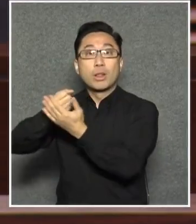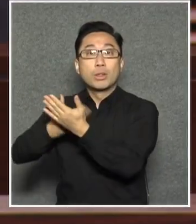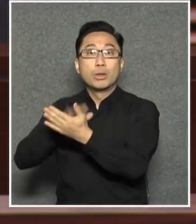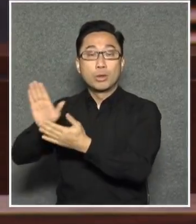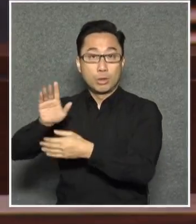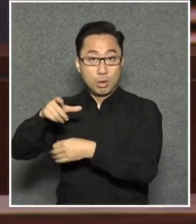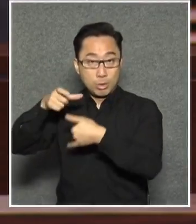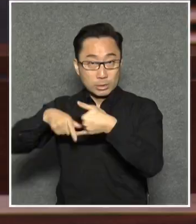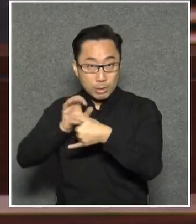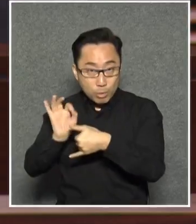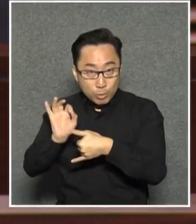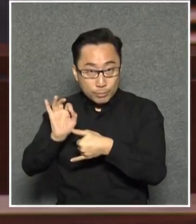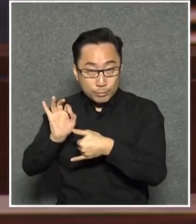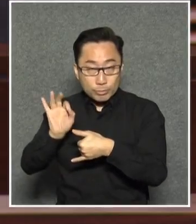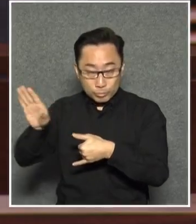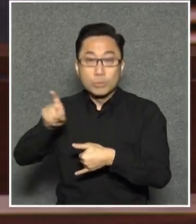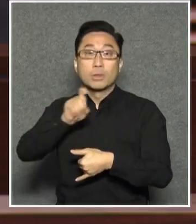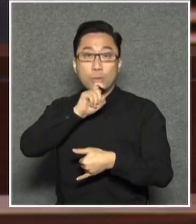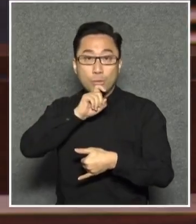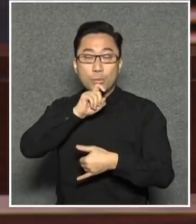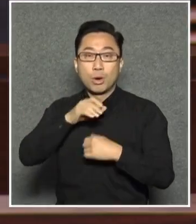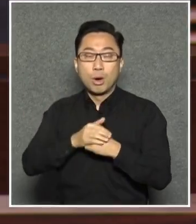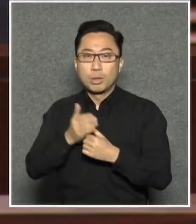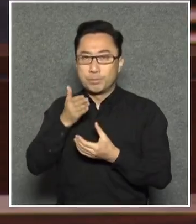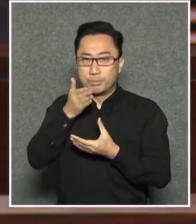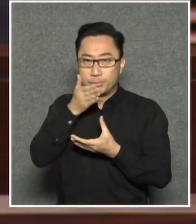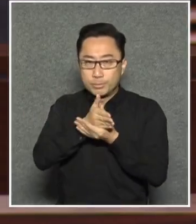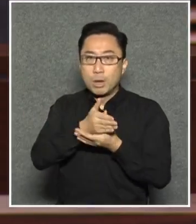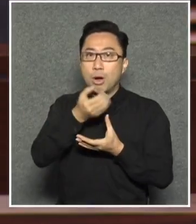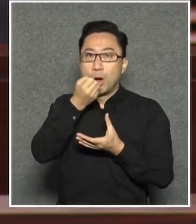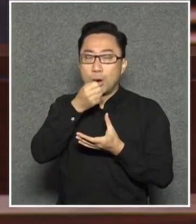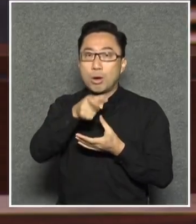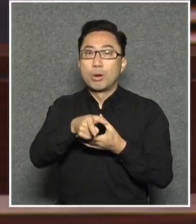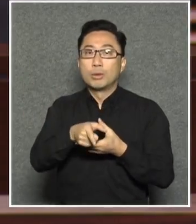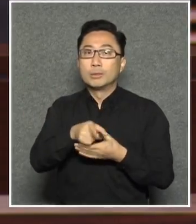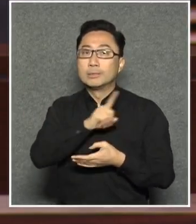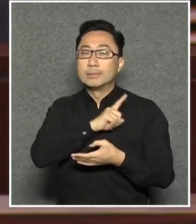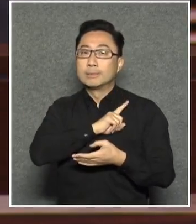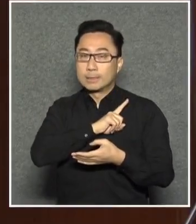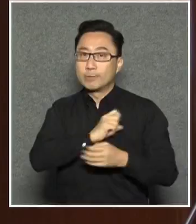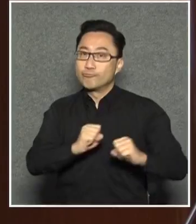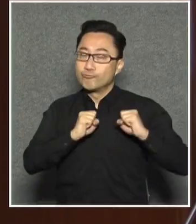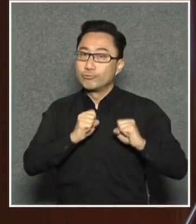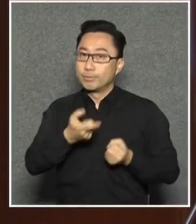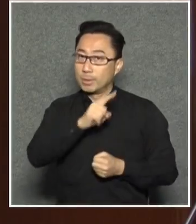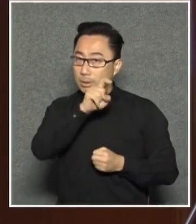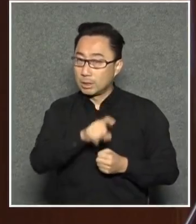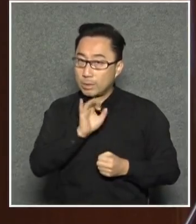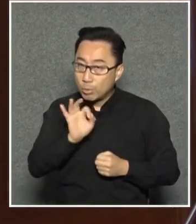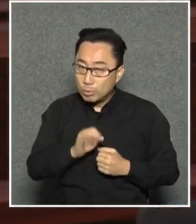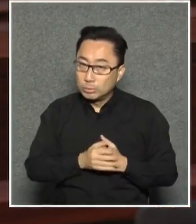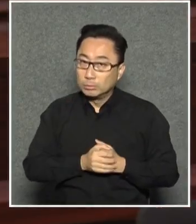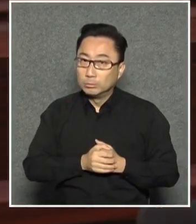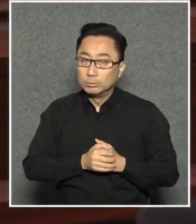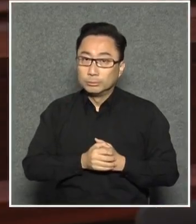果佢哋有咁嘅角色嘅話，有冇侵犯到香港嗰個嘅港人自治嘅範疇？ 局長有冇補充？